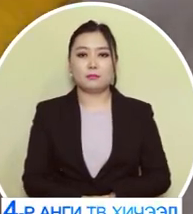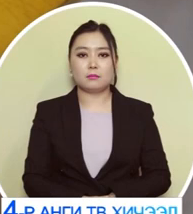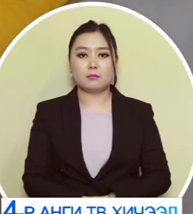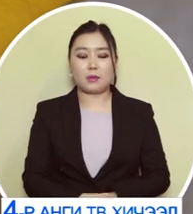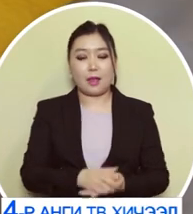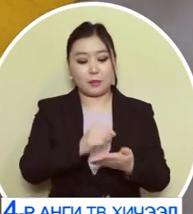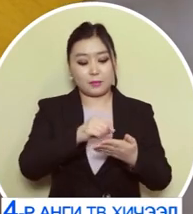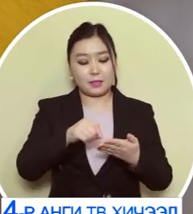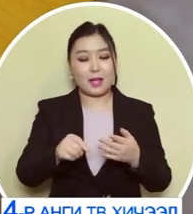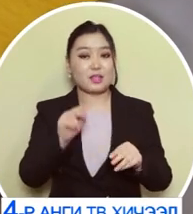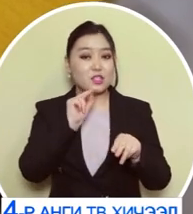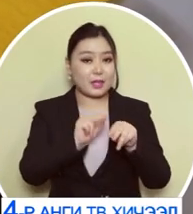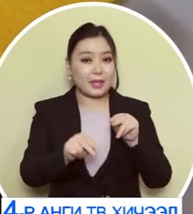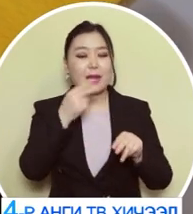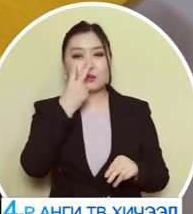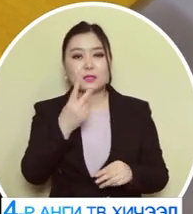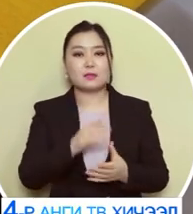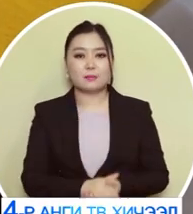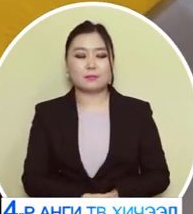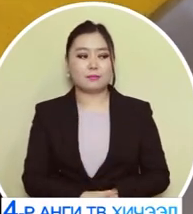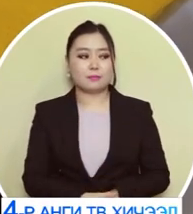Міне, ағашқа тигізіп көрдім.